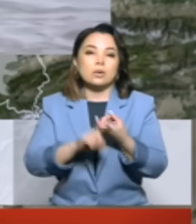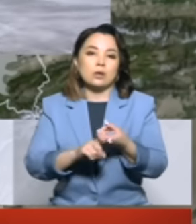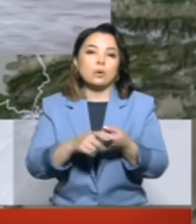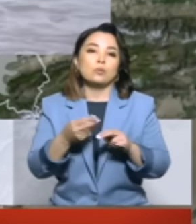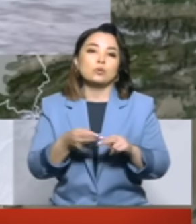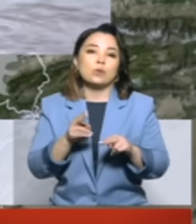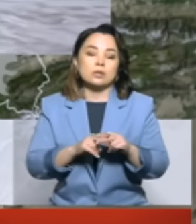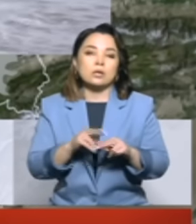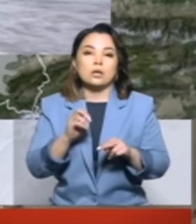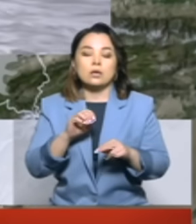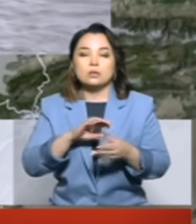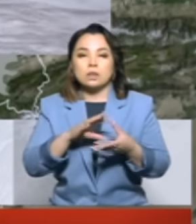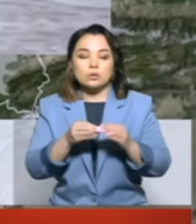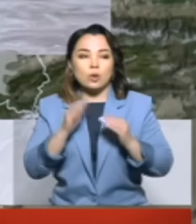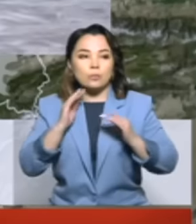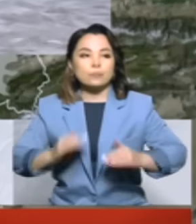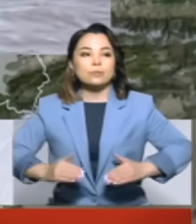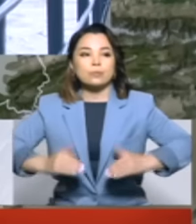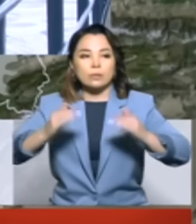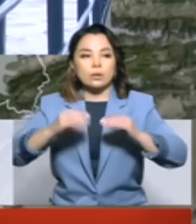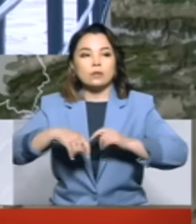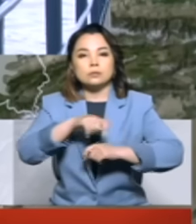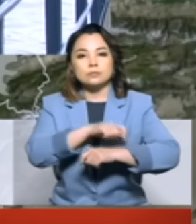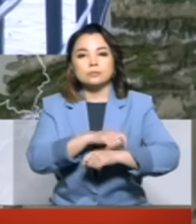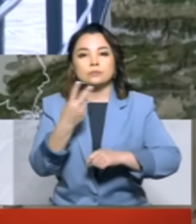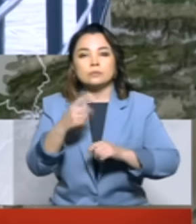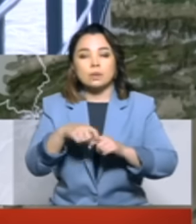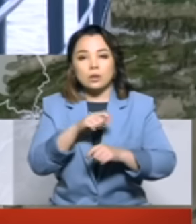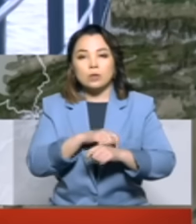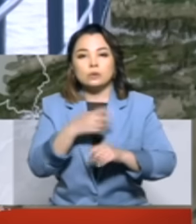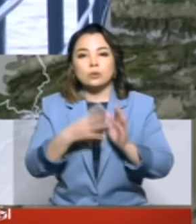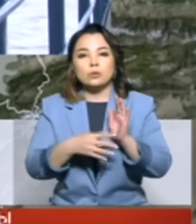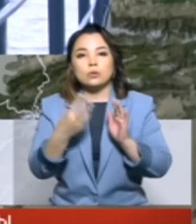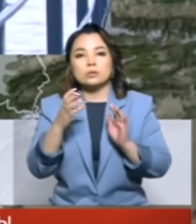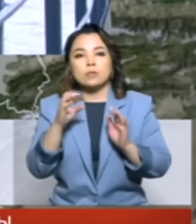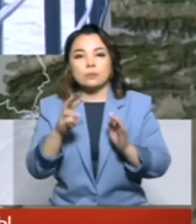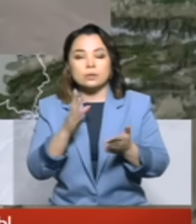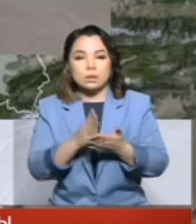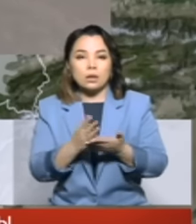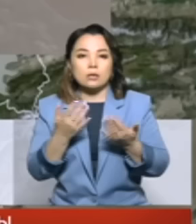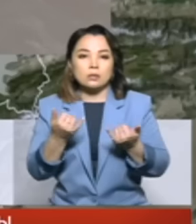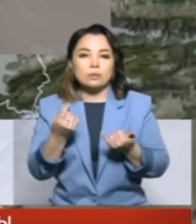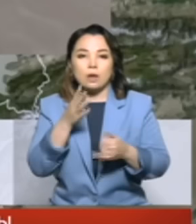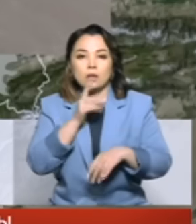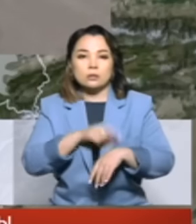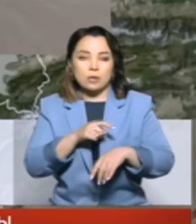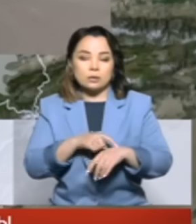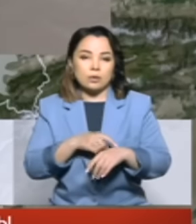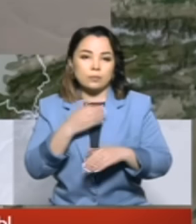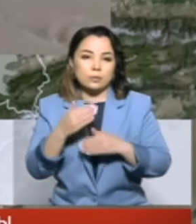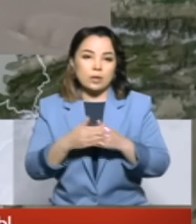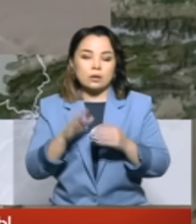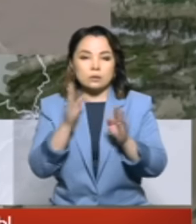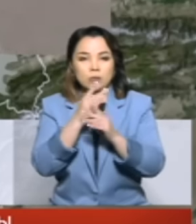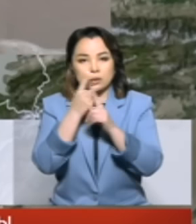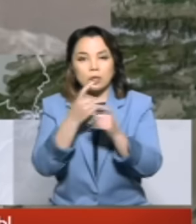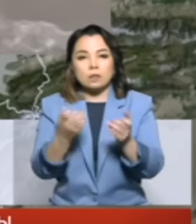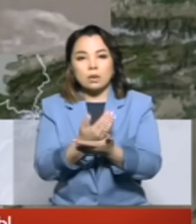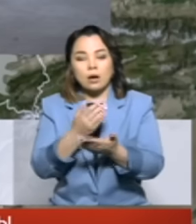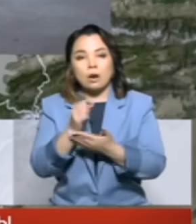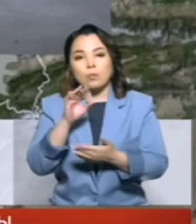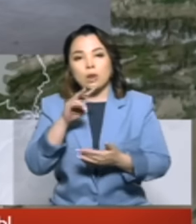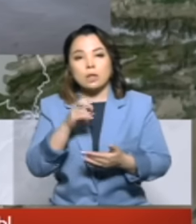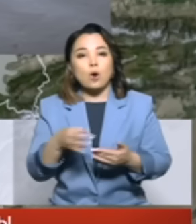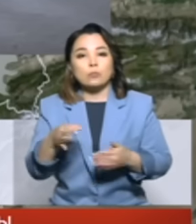мұнда ернеуден асқан судың биіктігі 2 метр 93 сантиметр. Ал бірер сағат бұрын қазгидромет мамандары